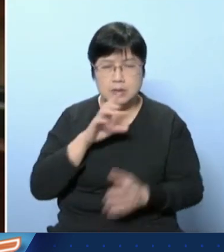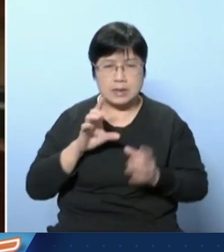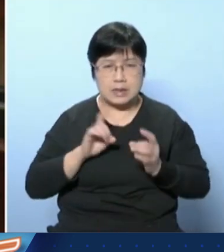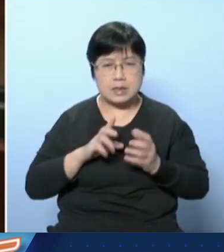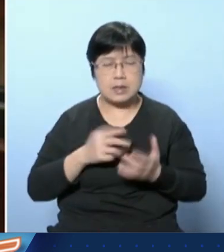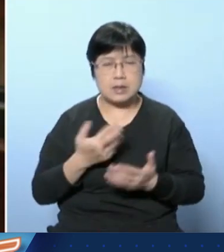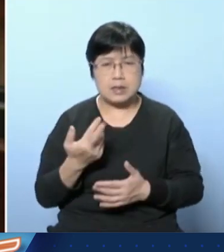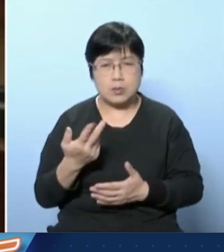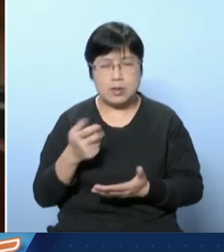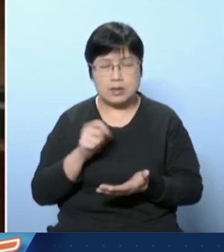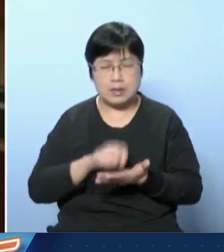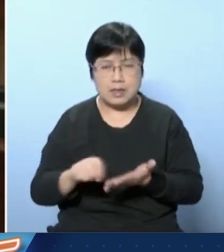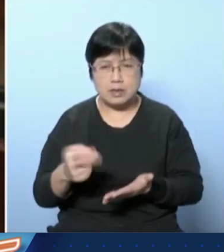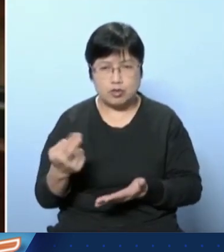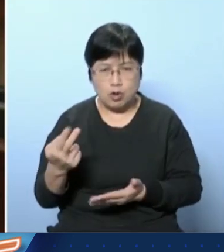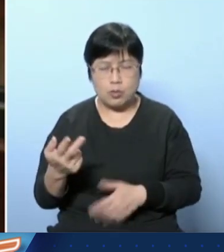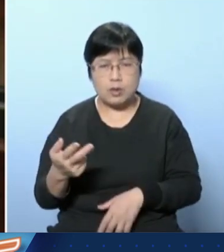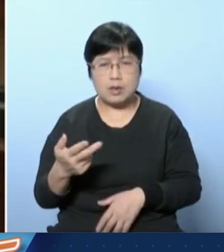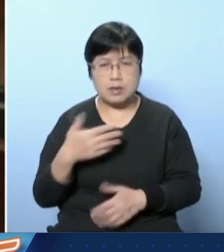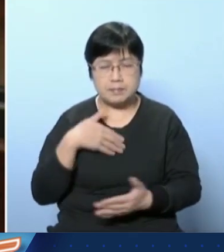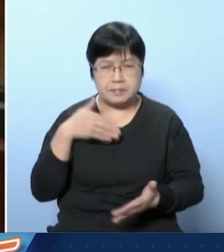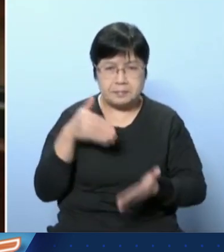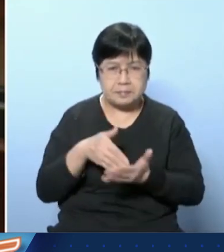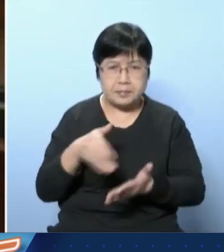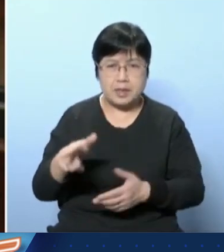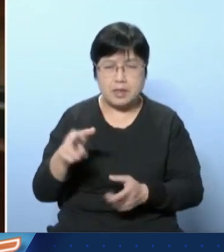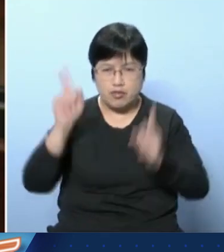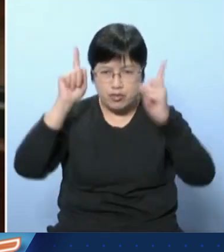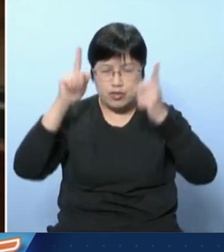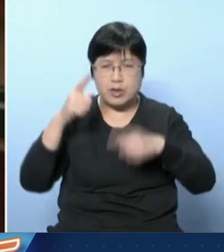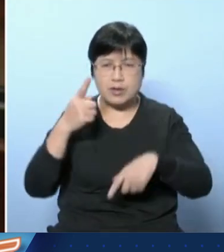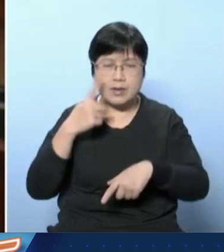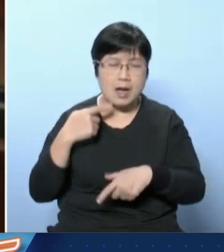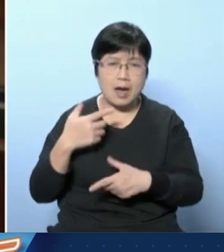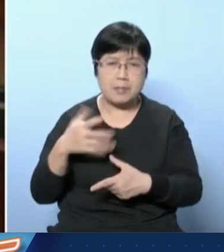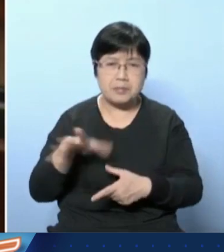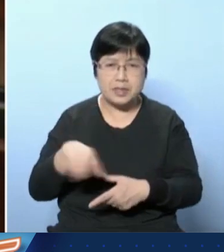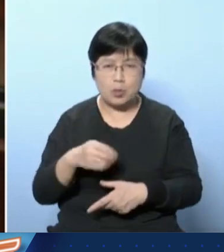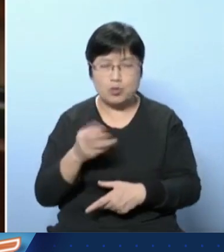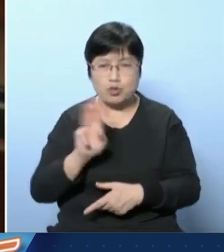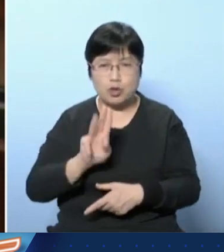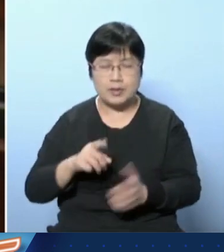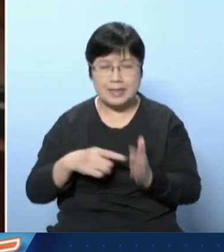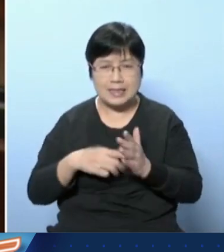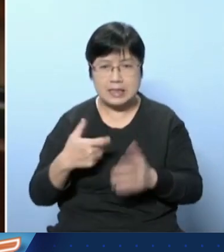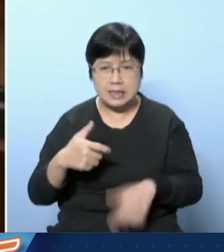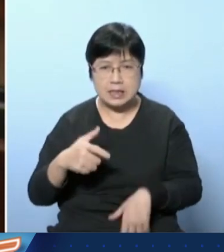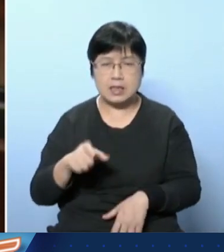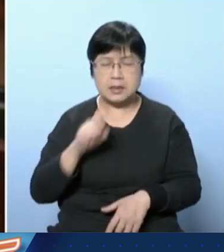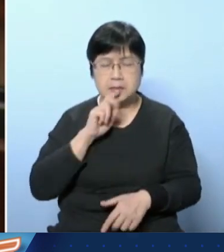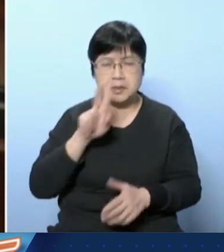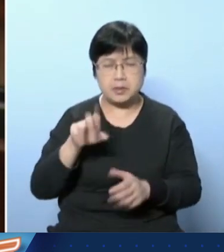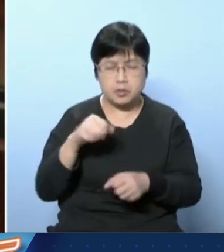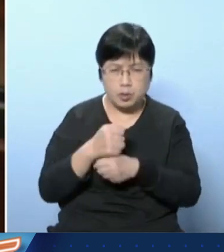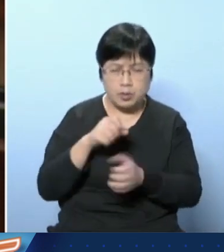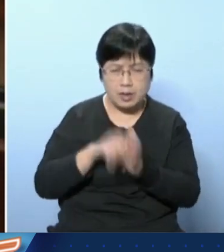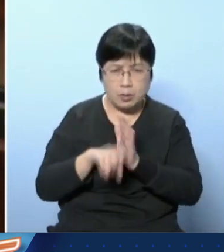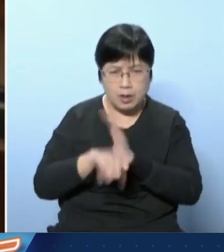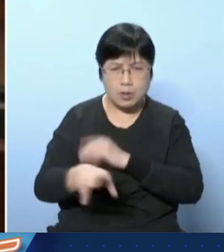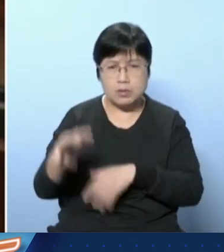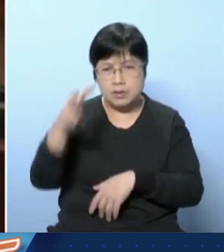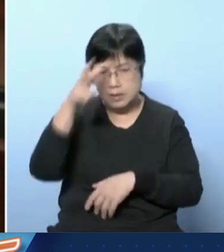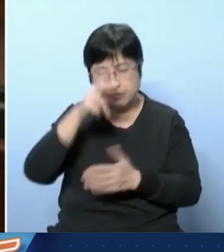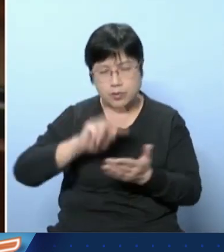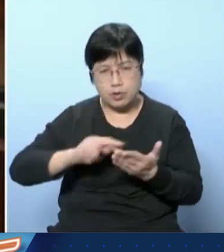條例草案咧，希望堵截呢、這個即係啲人濫收水電嚇。咁啊，跟住咧一路做嘅時候，原來發覺都有啲漏洞，咁啊，政府係講你修例